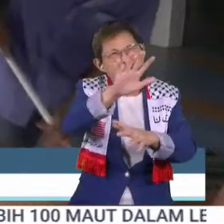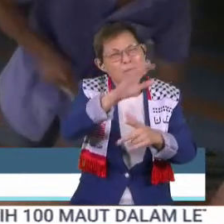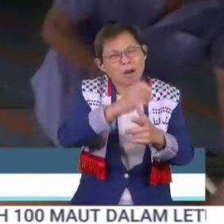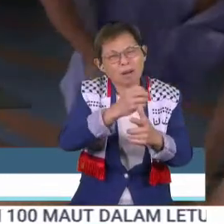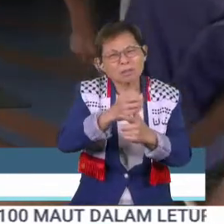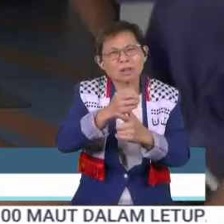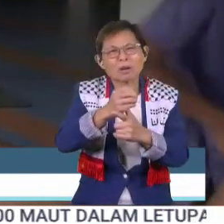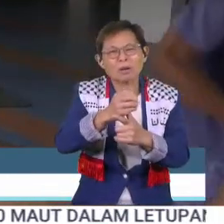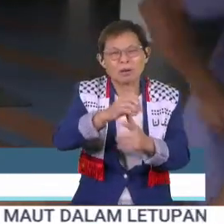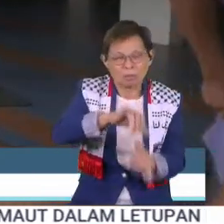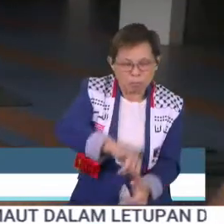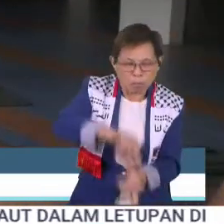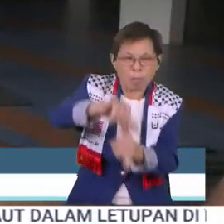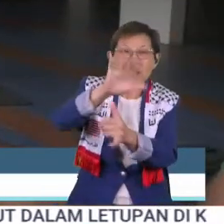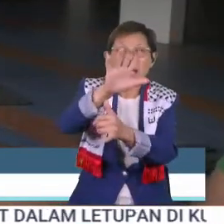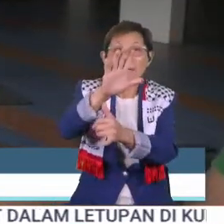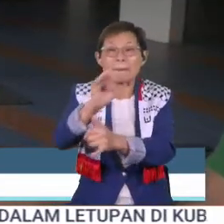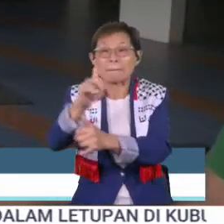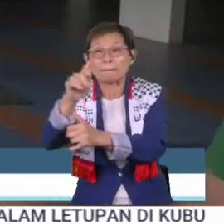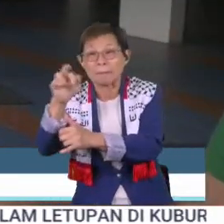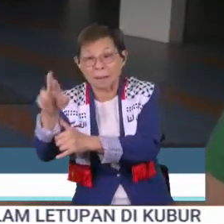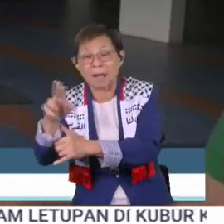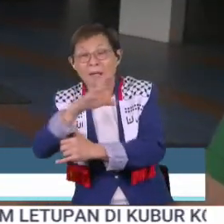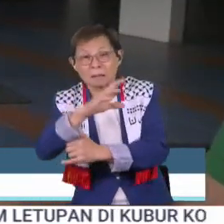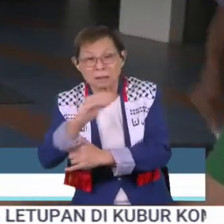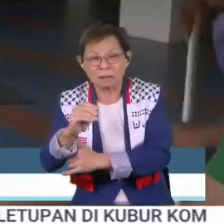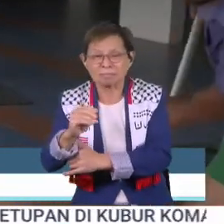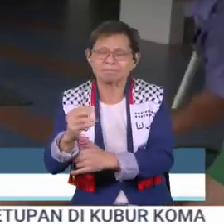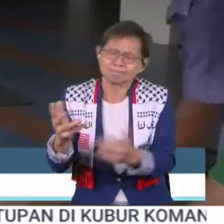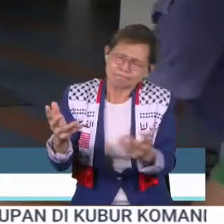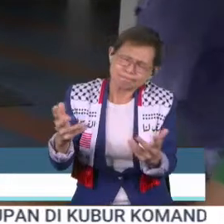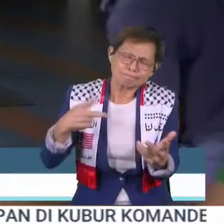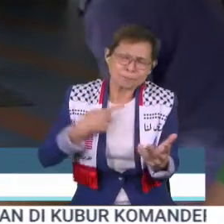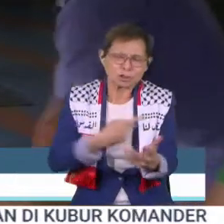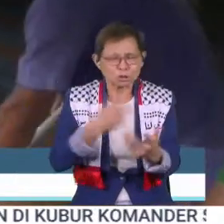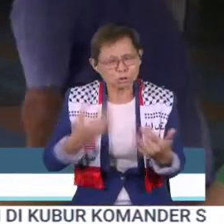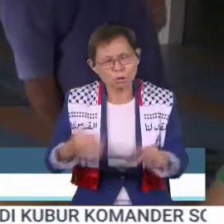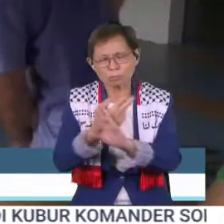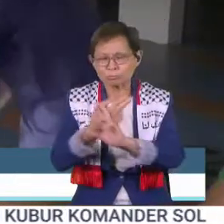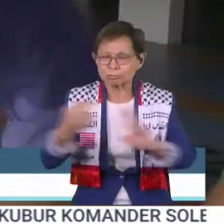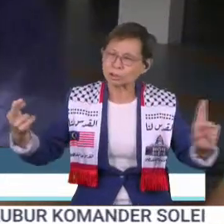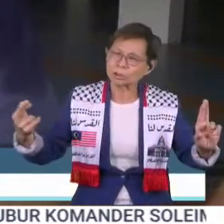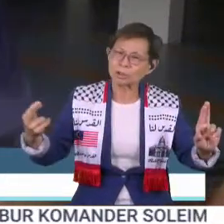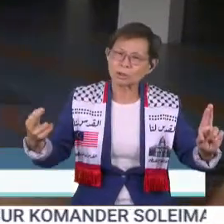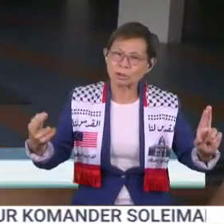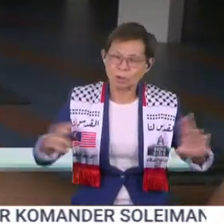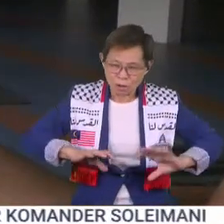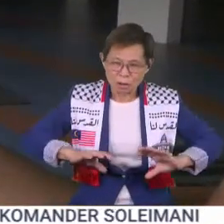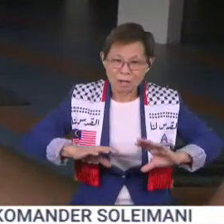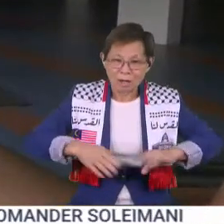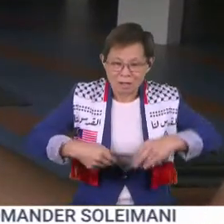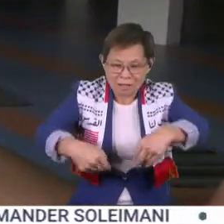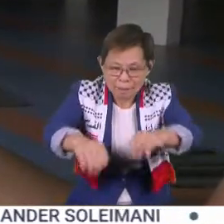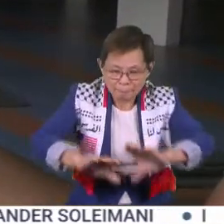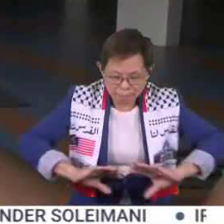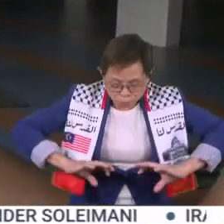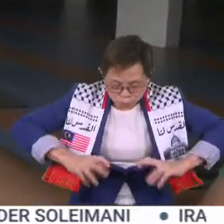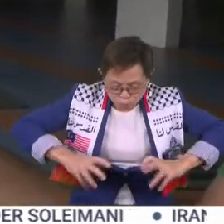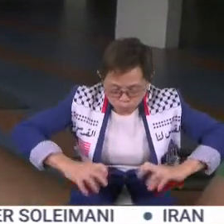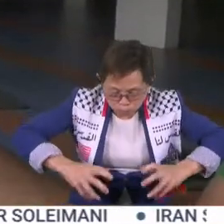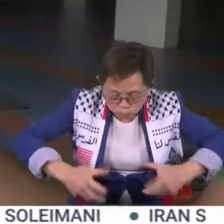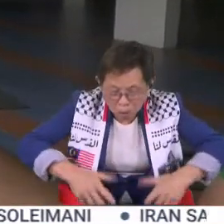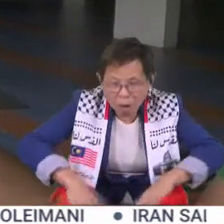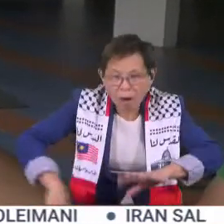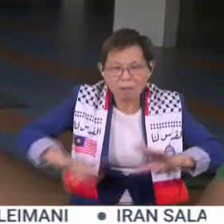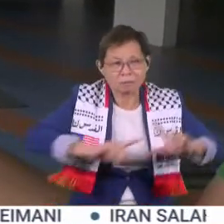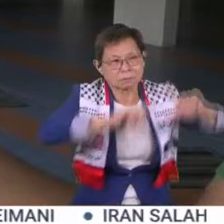5 neci lagi baru naik sampai ke atas. Namun walau bagaimanapun kita telah bersedia dengan gulung kapeknya letak atas